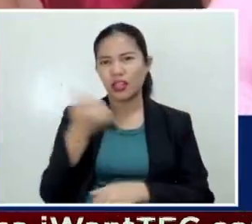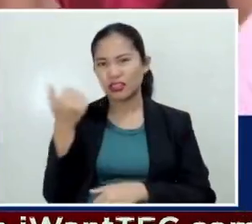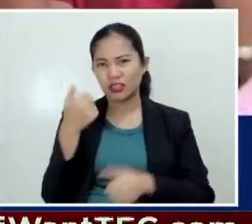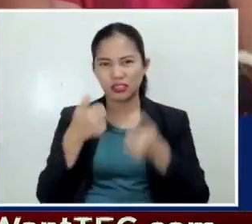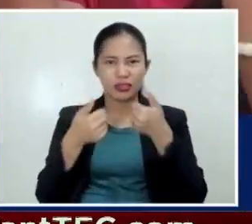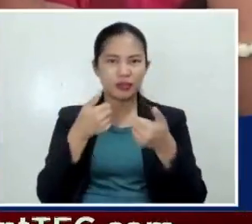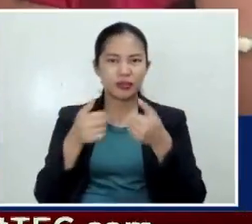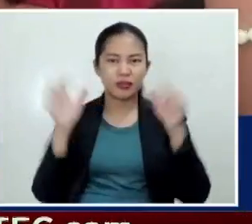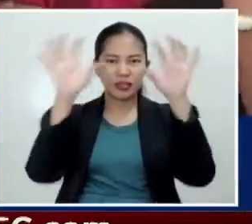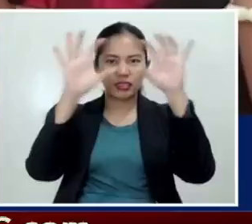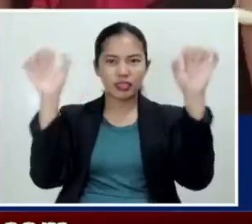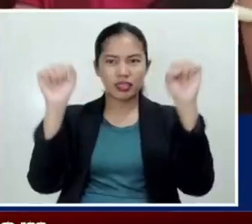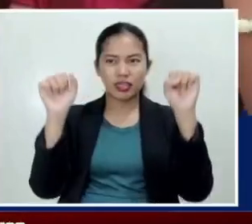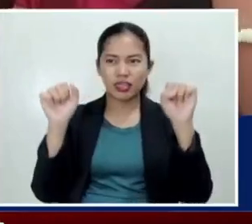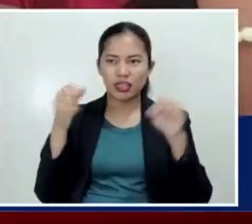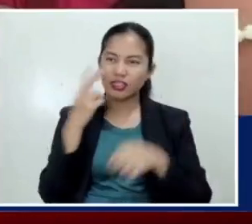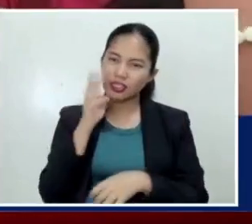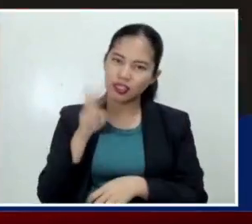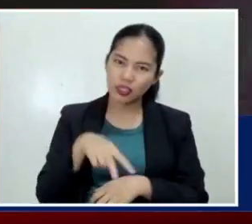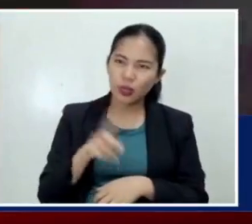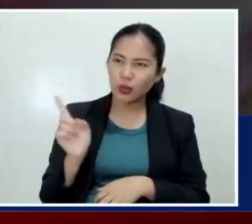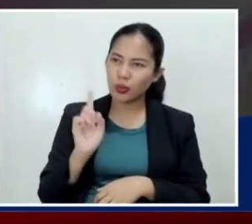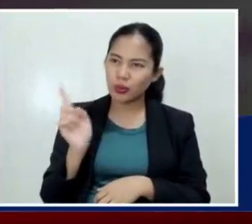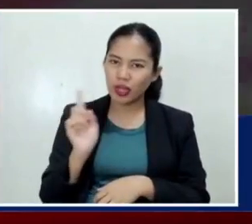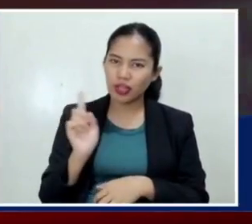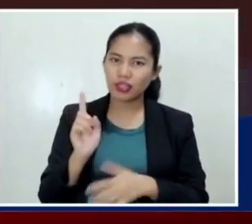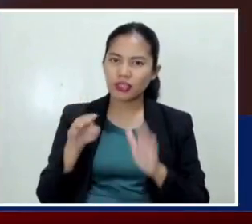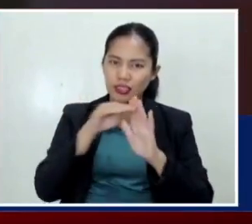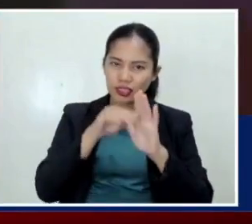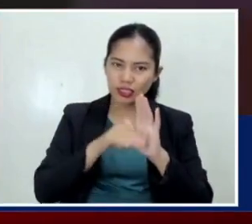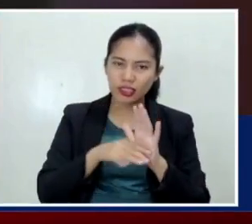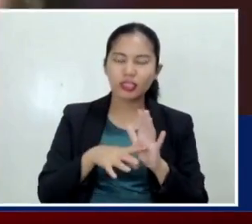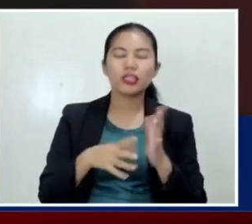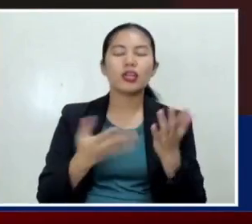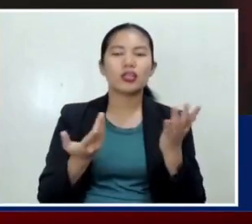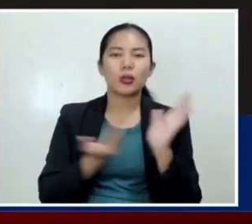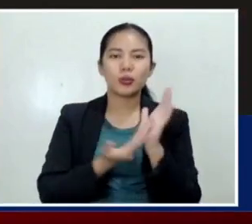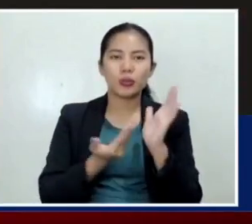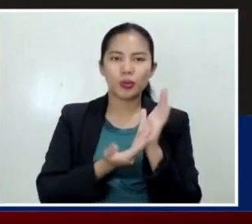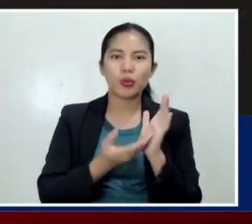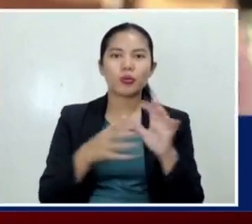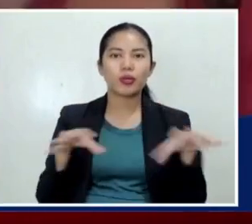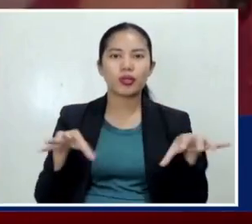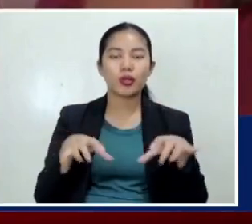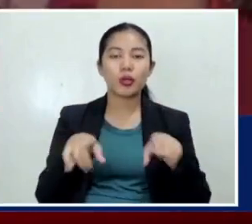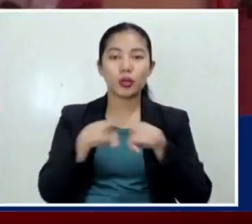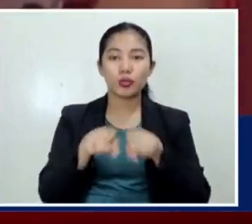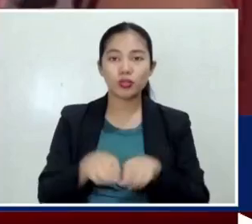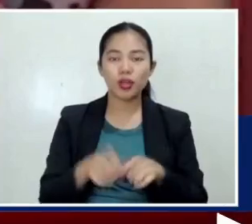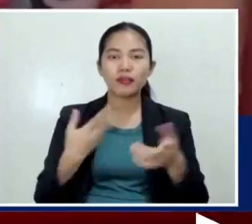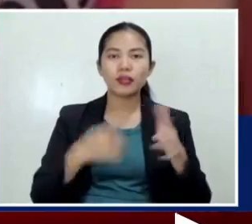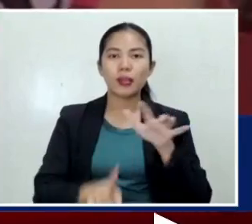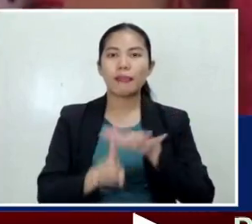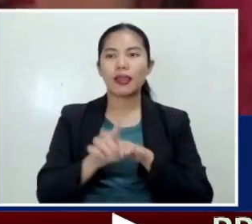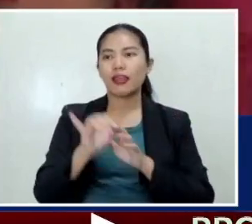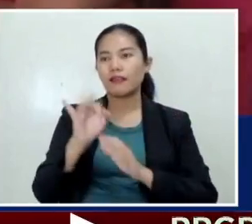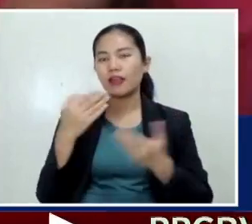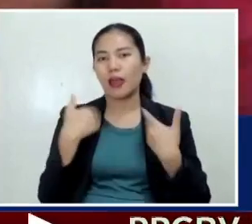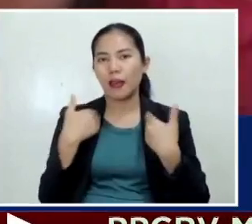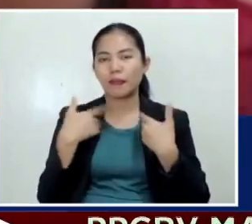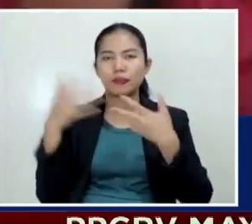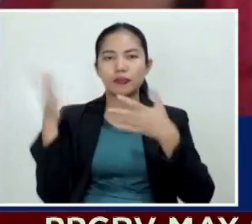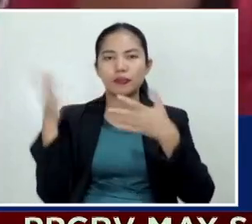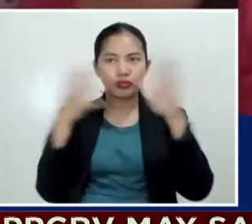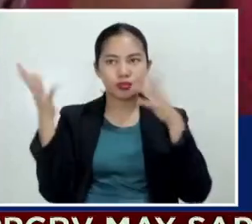na hindi makita kung ano yung mga nagawa nila. Tsaka nag-show up po siya sa kagaya ng disaster, na nato po na